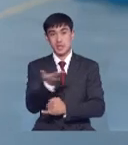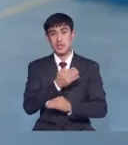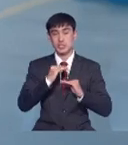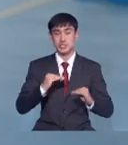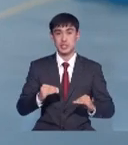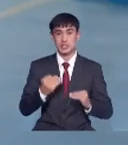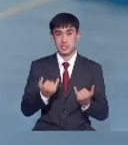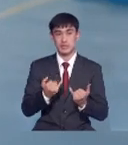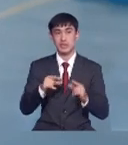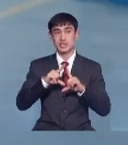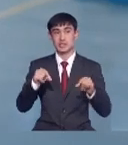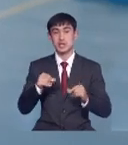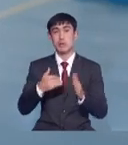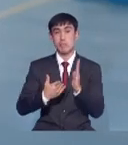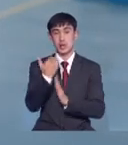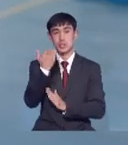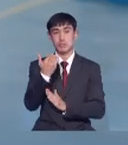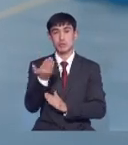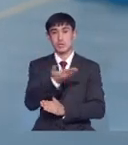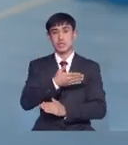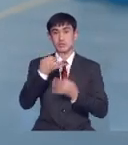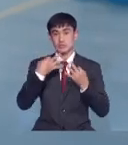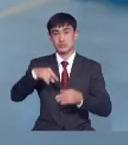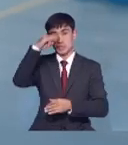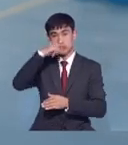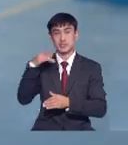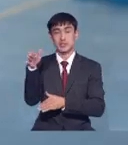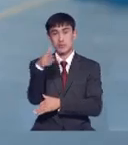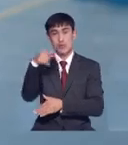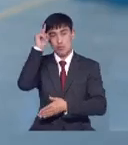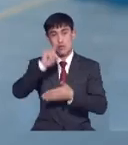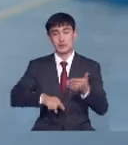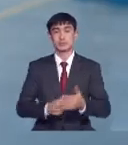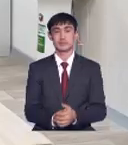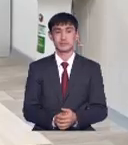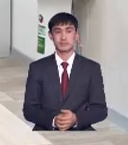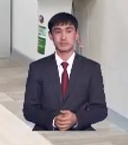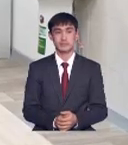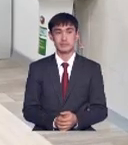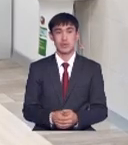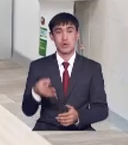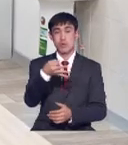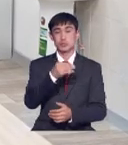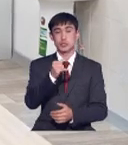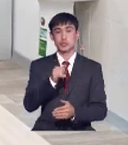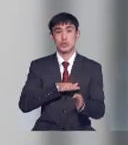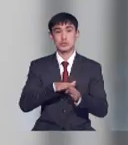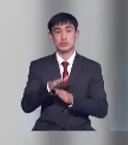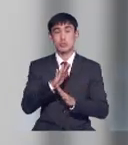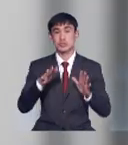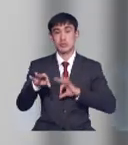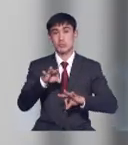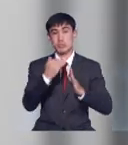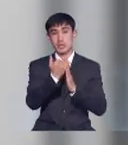дети с этого здания поднимут флаг нашего независимого Казахстана. Я в этом уверен. В области ЖТСУ реализуется